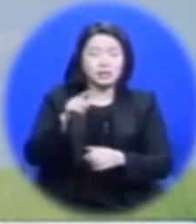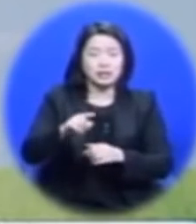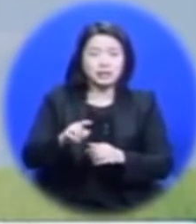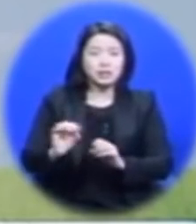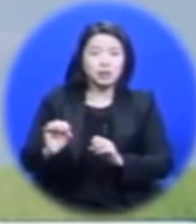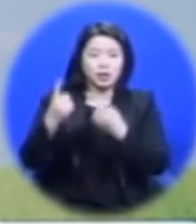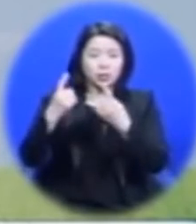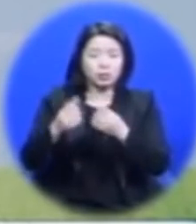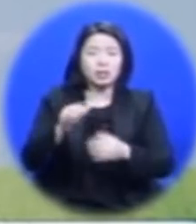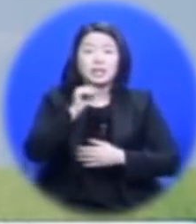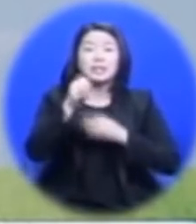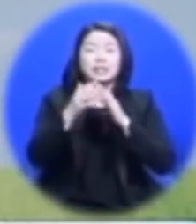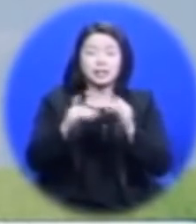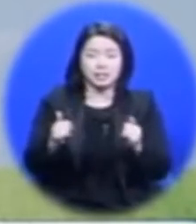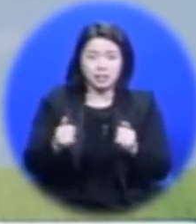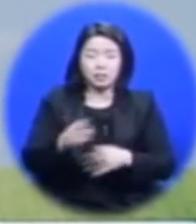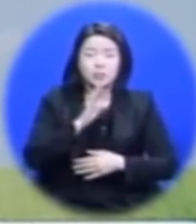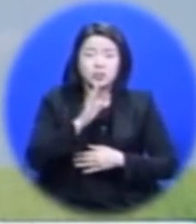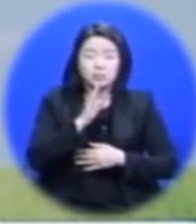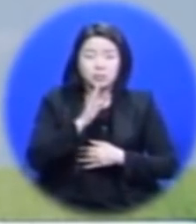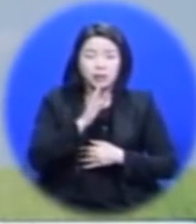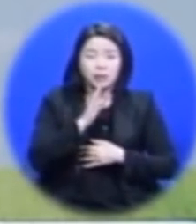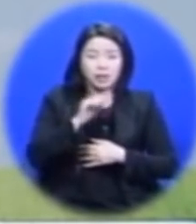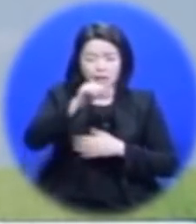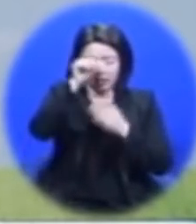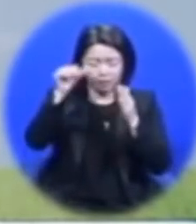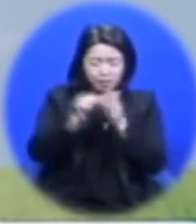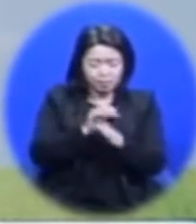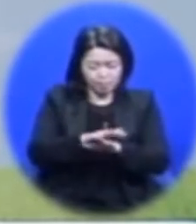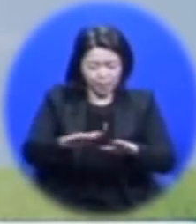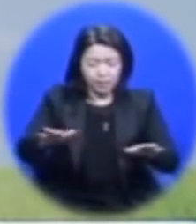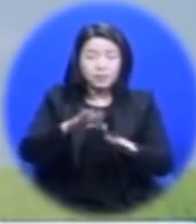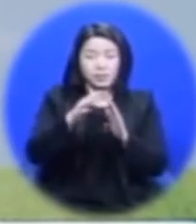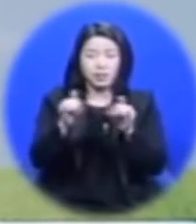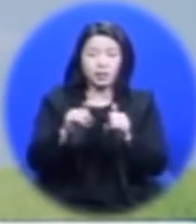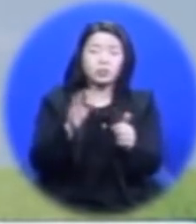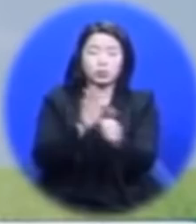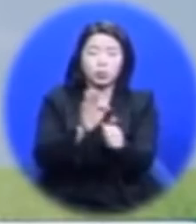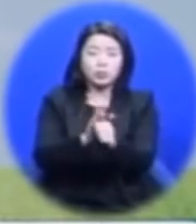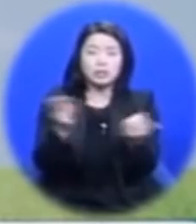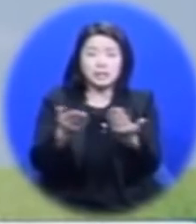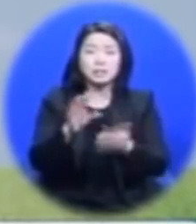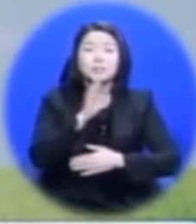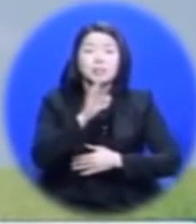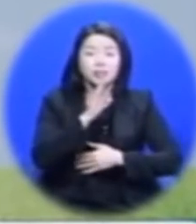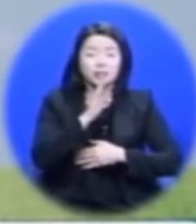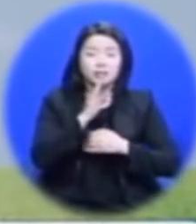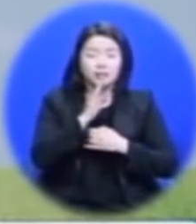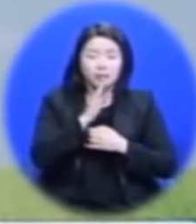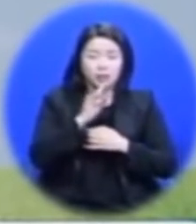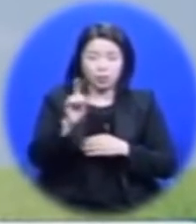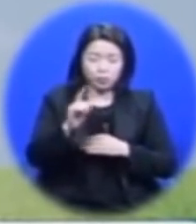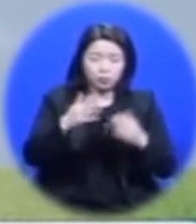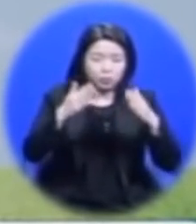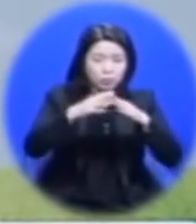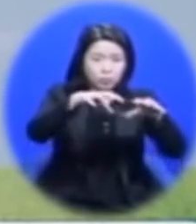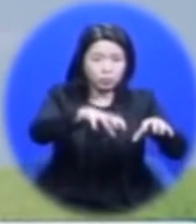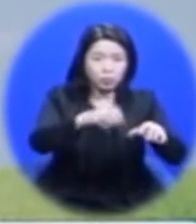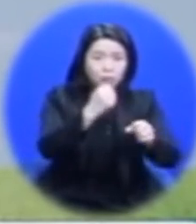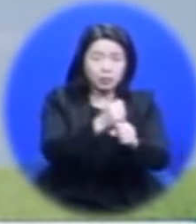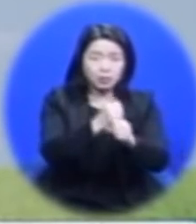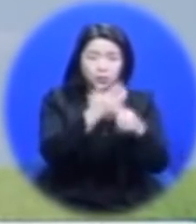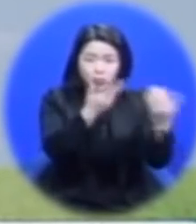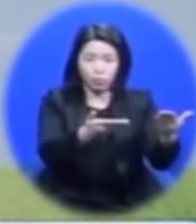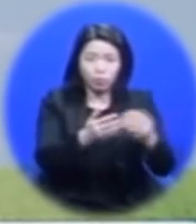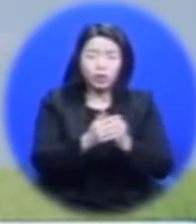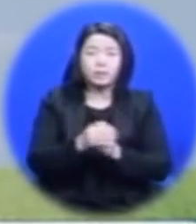가난한 사람, 정말 인생 밑바닥에 있는 사람들을 돕는 일을 한대요. 수용시설을 만들어주거나 또는